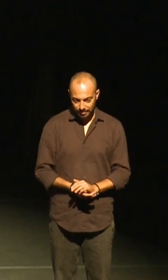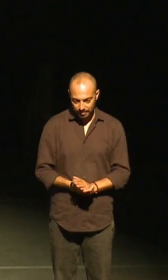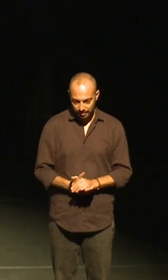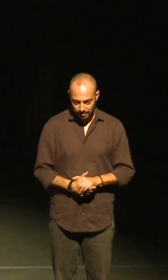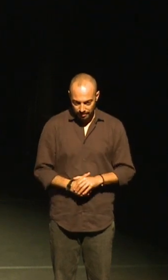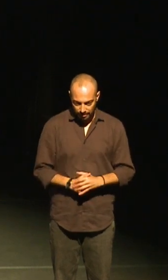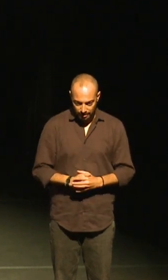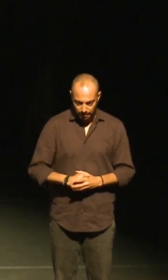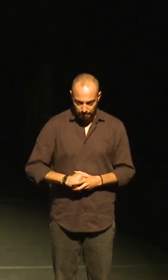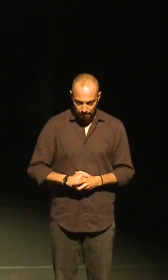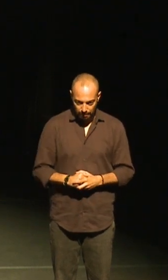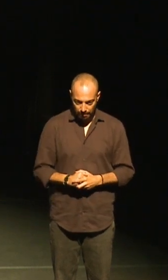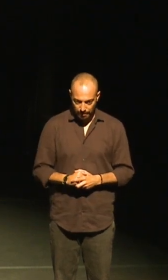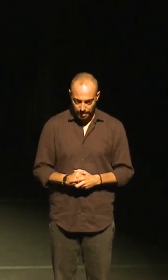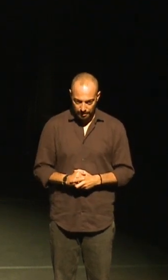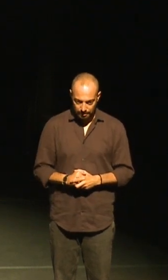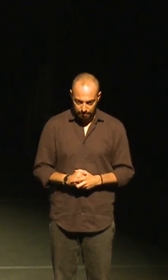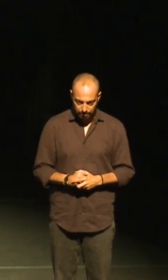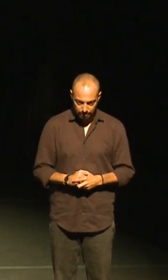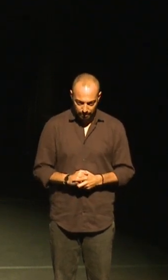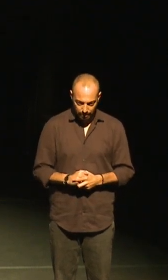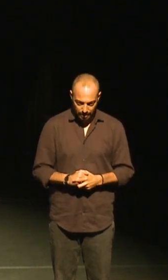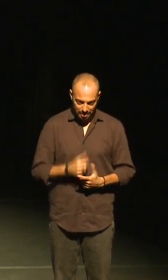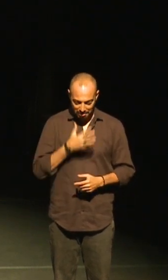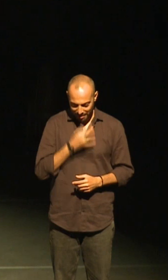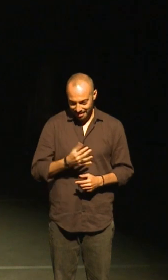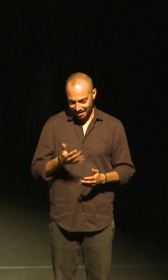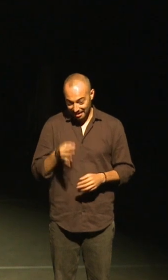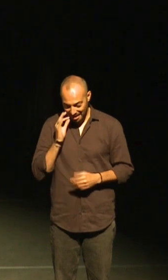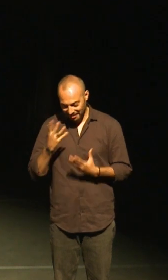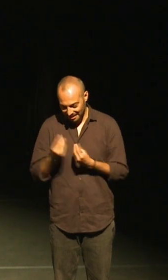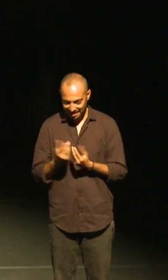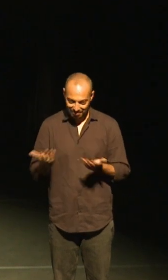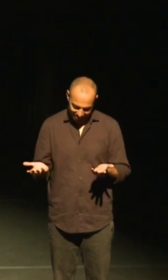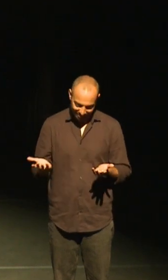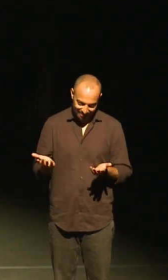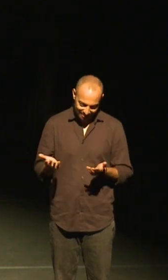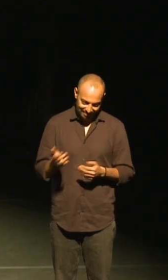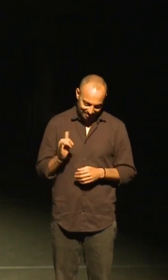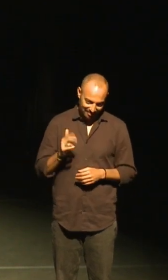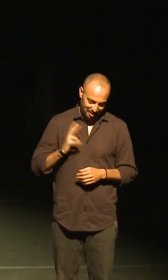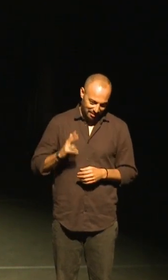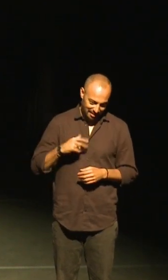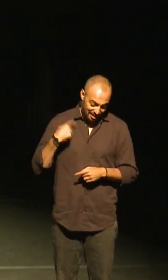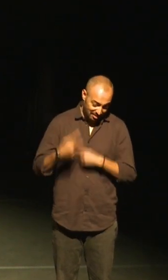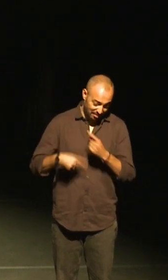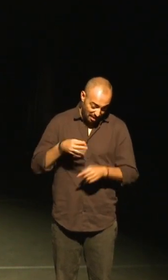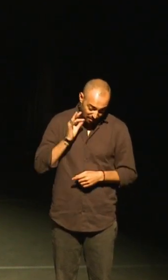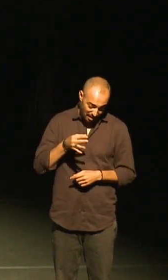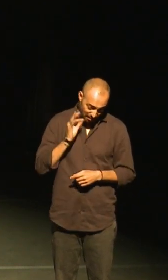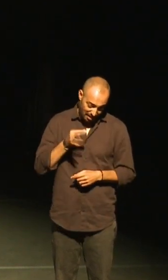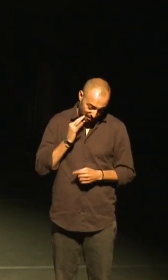molto bello prendere questo caffè insieme a voi spero di farci molti caffè ancora nei prossimi anni insieme